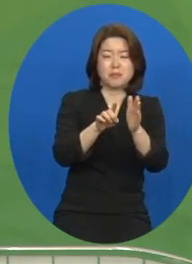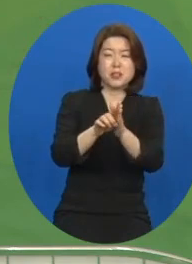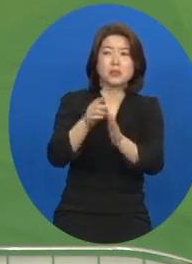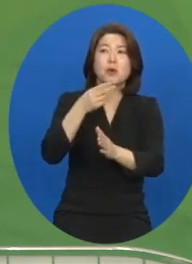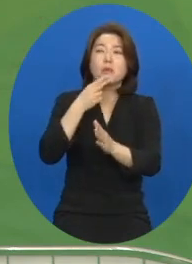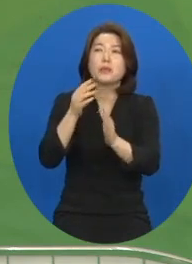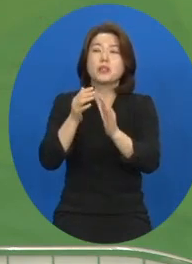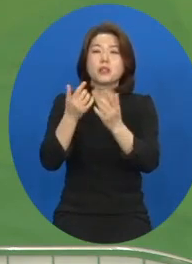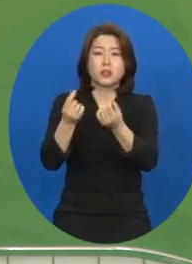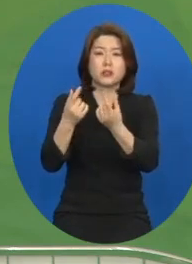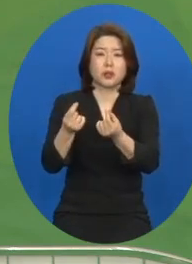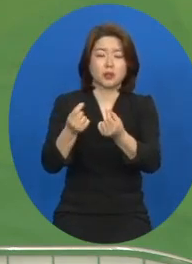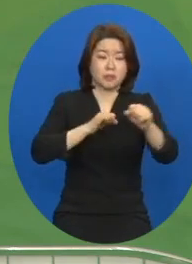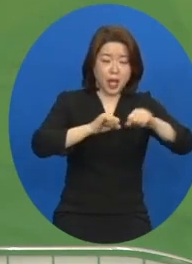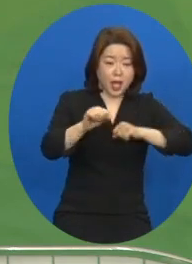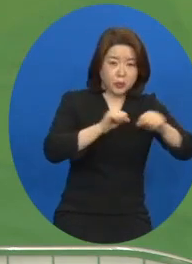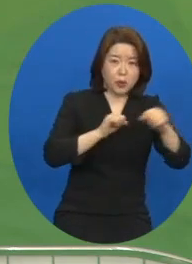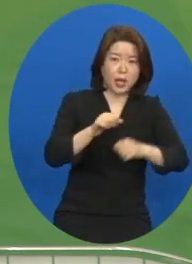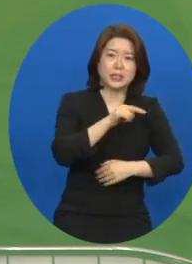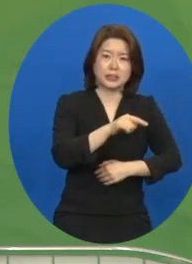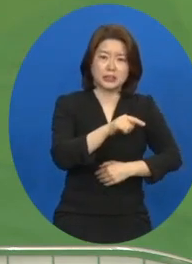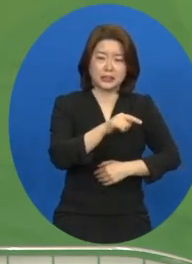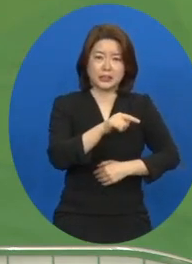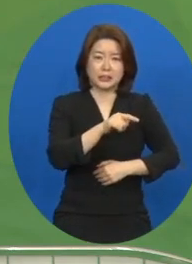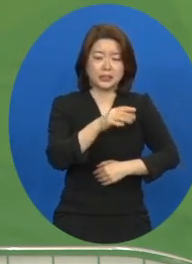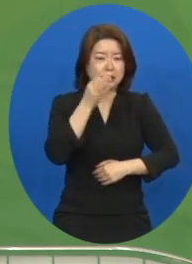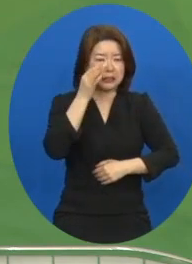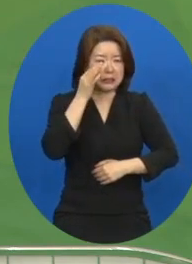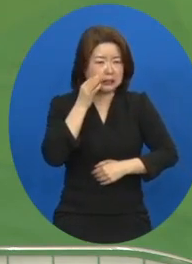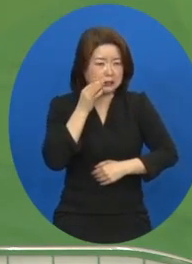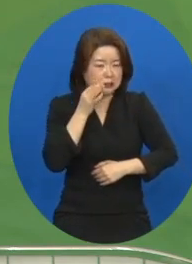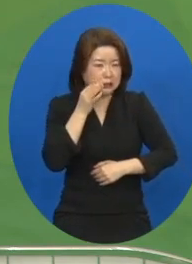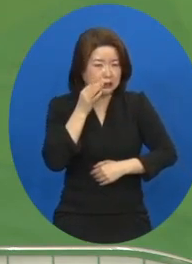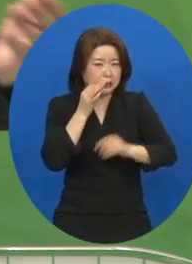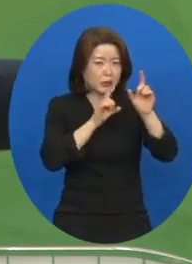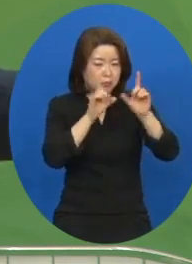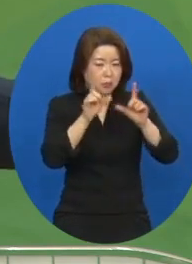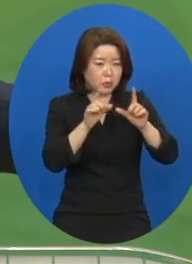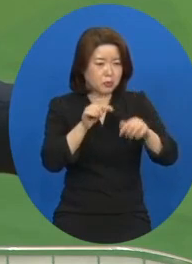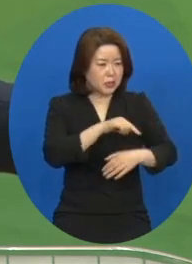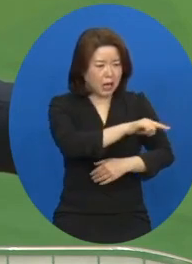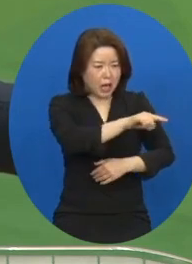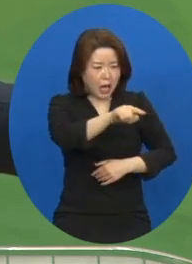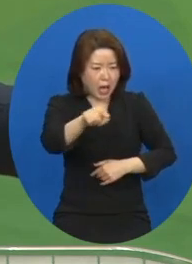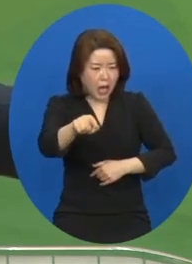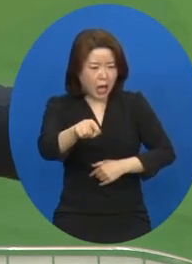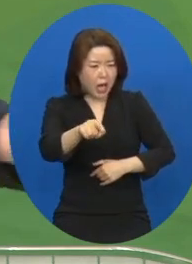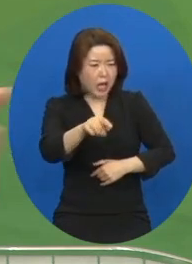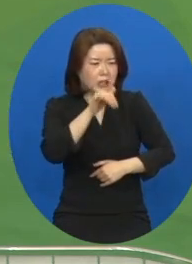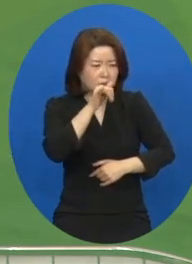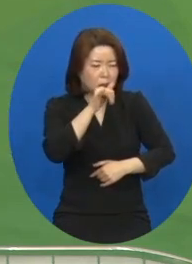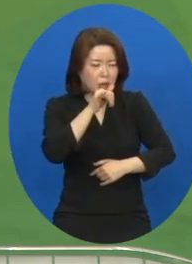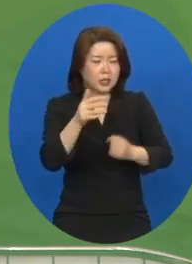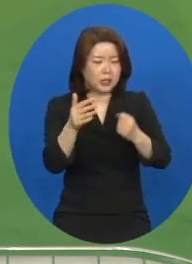사람처럼 그렇게 행동하는 그 아간의 요소를 반드시 제거해야 한다는 거죠.